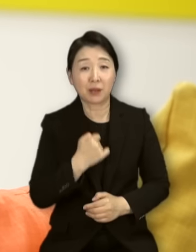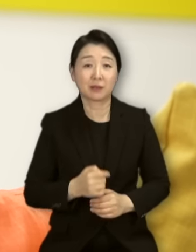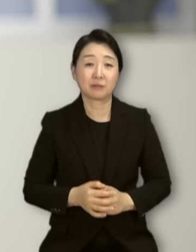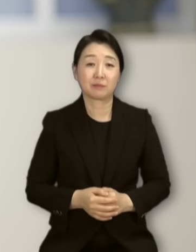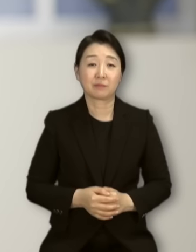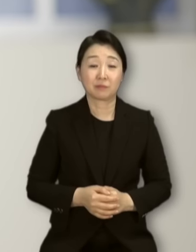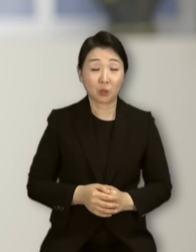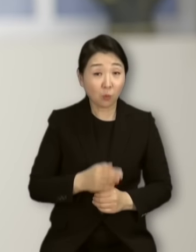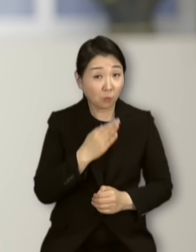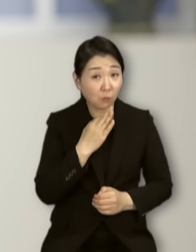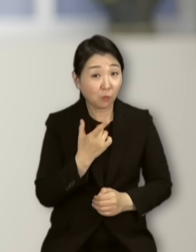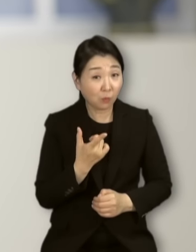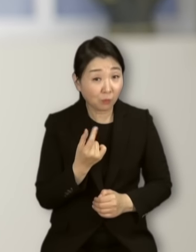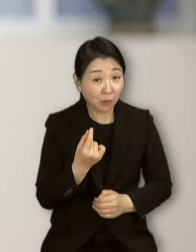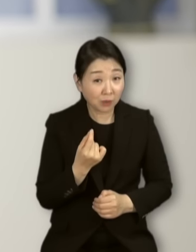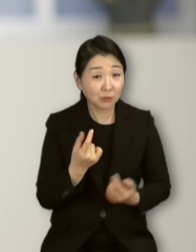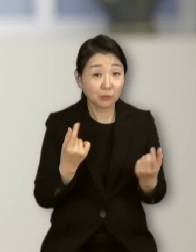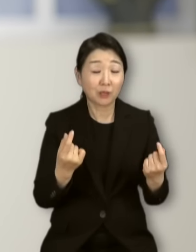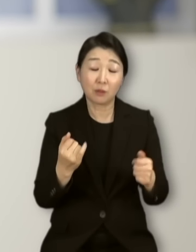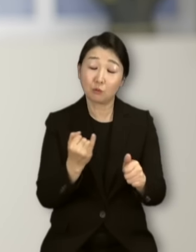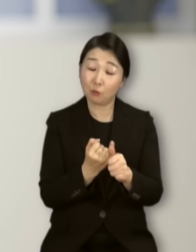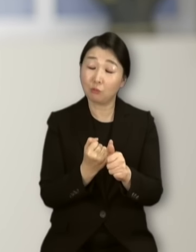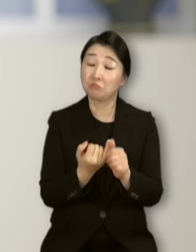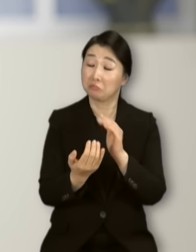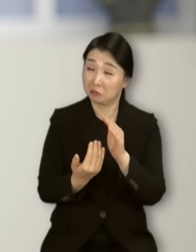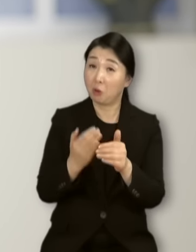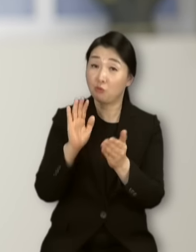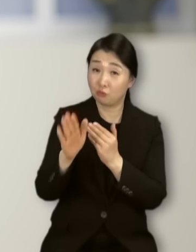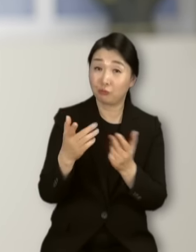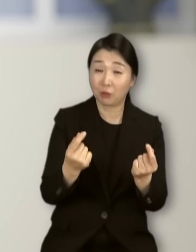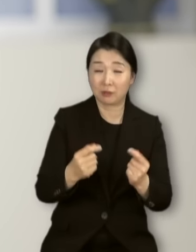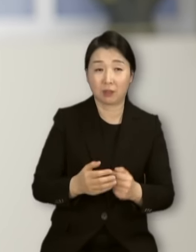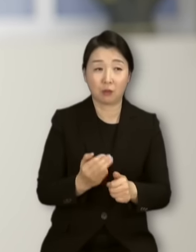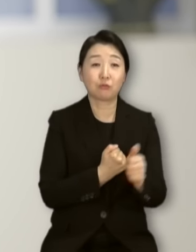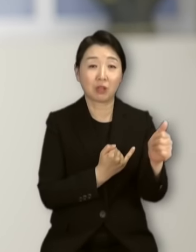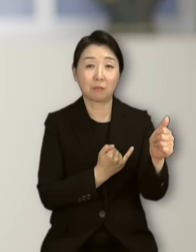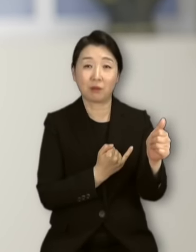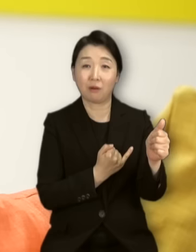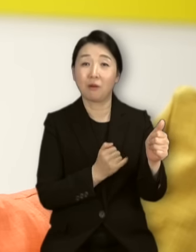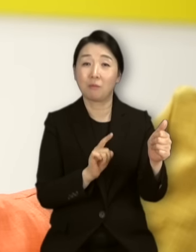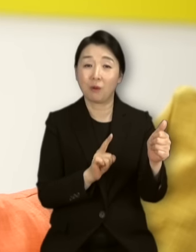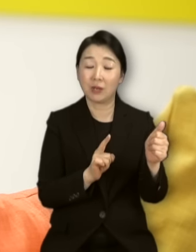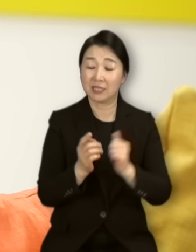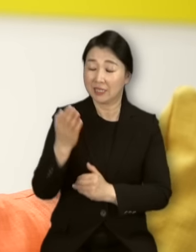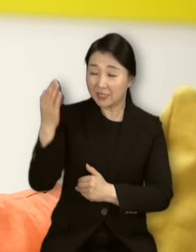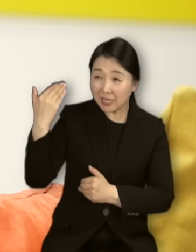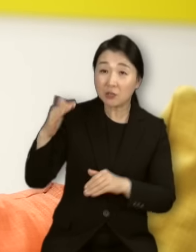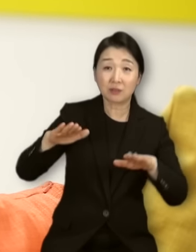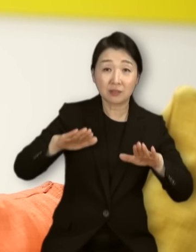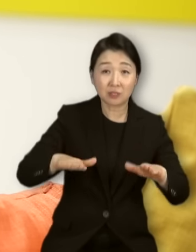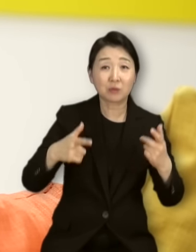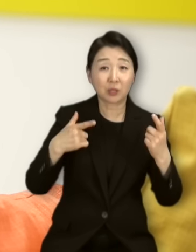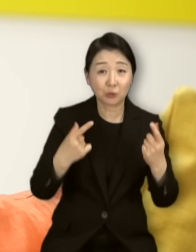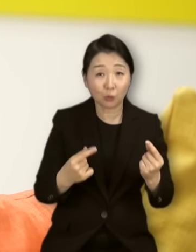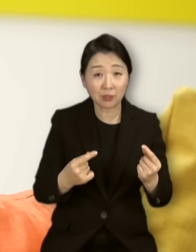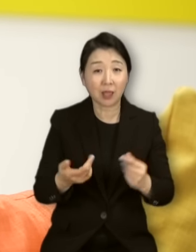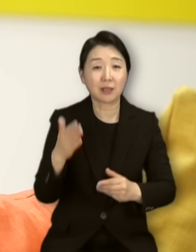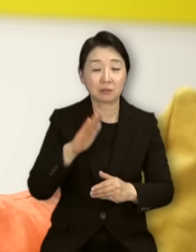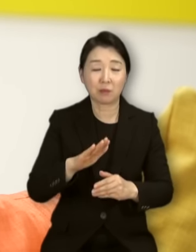살짝 들었어요 어 그래요 그 똑같은데요 그렇죠 근데 저희 남편은 오히려 그때나 지금이나